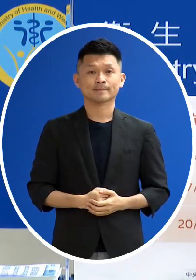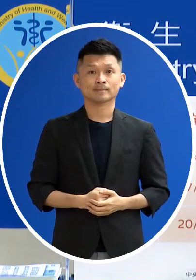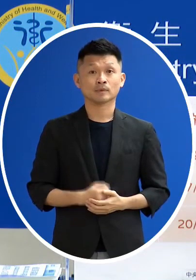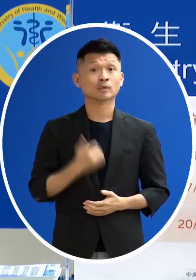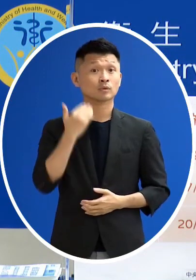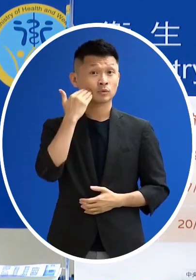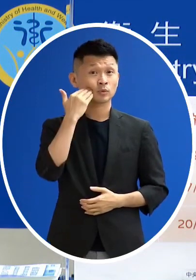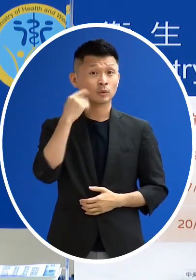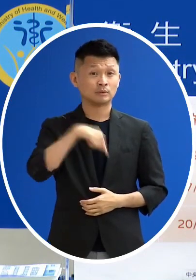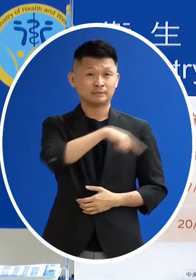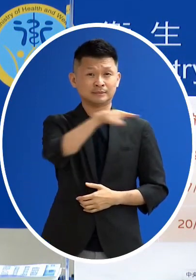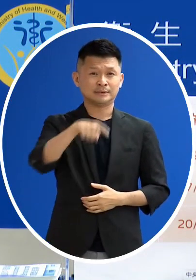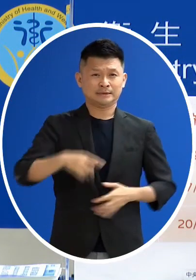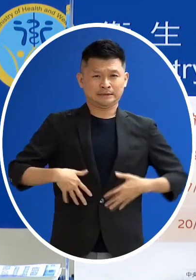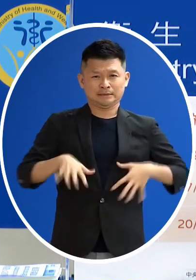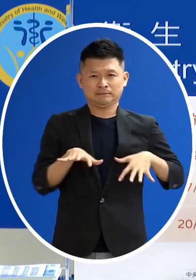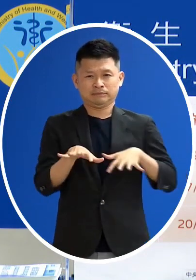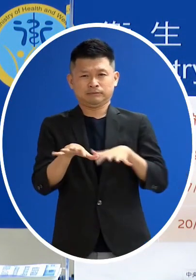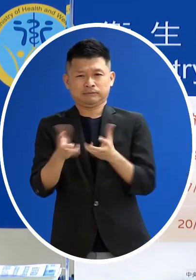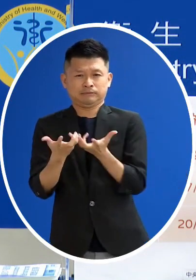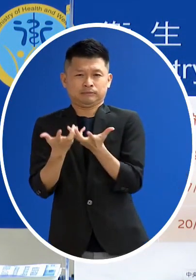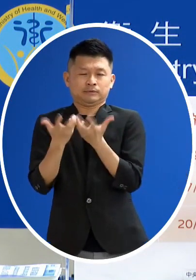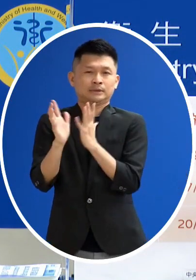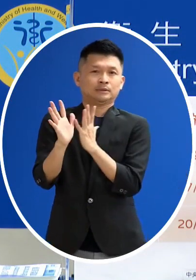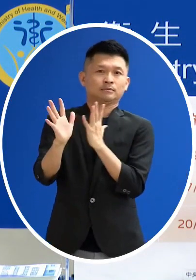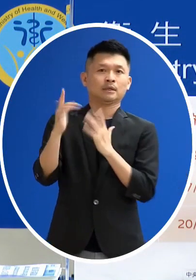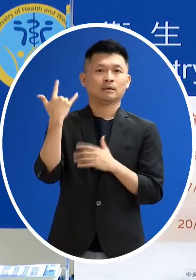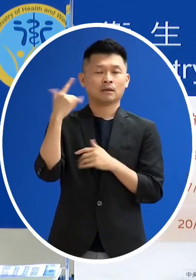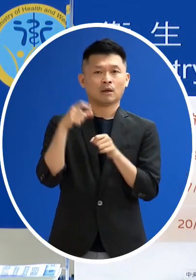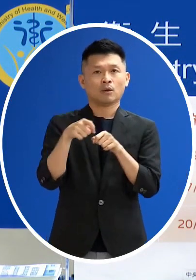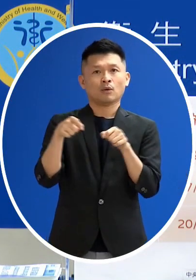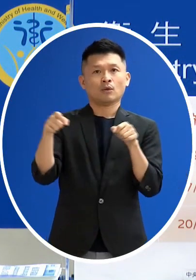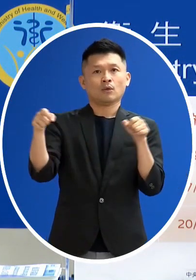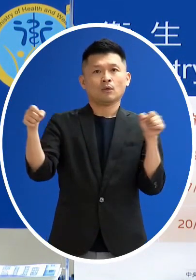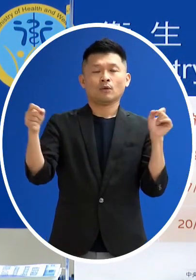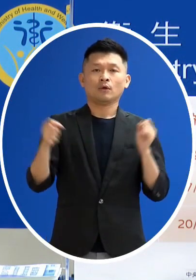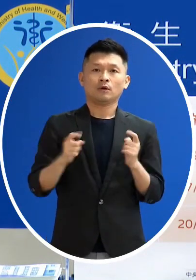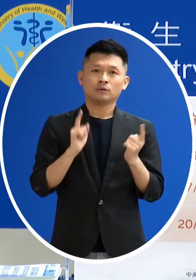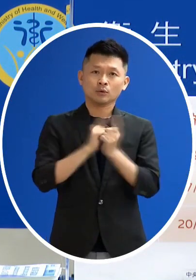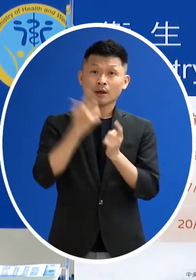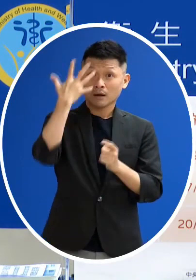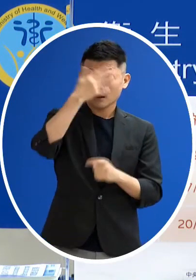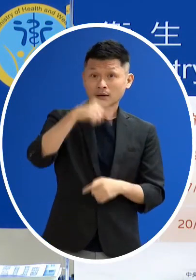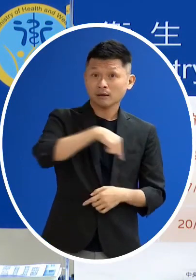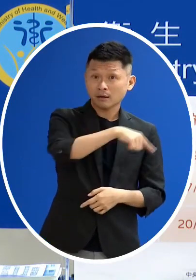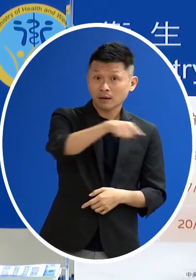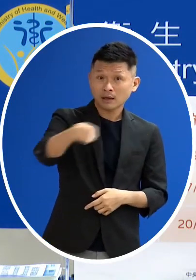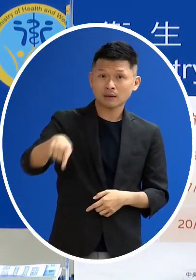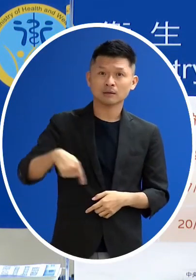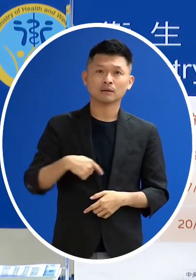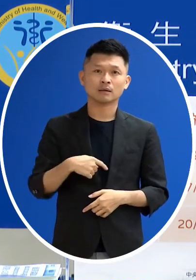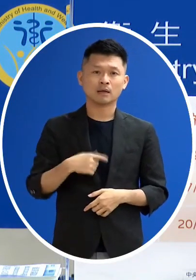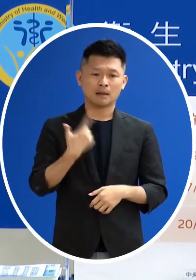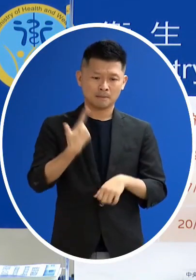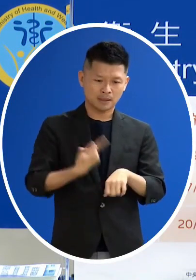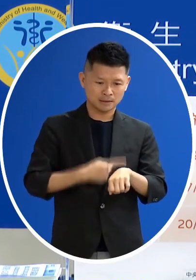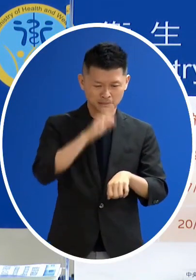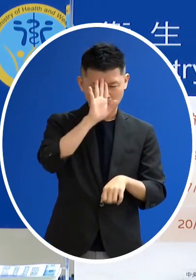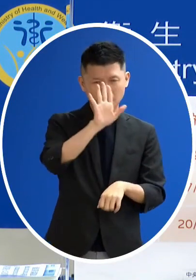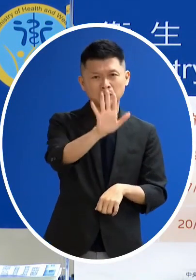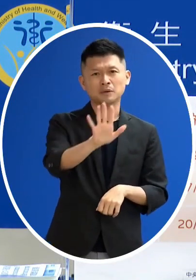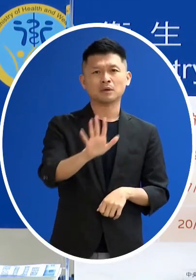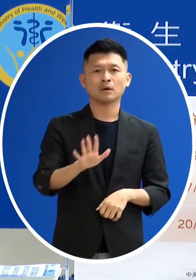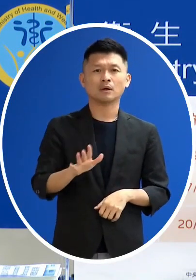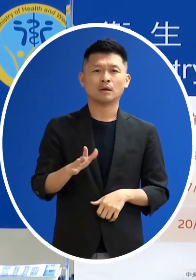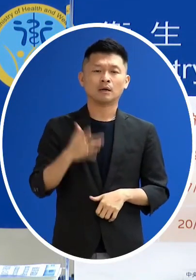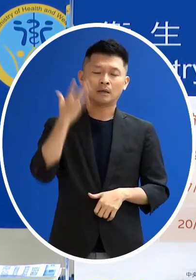如果大家挤在一起又要排队又要等一些时间的话，其实对这些老人家又本来就慢性病不太稳定的时候，